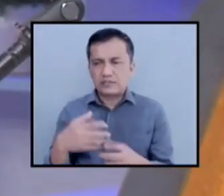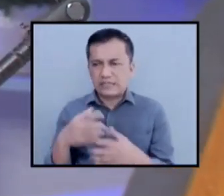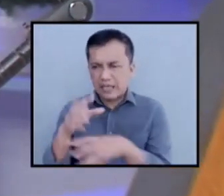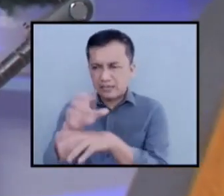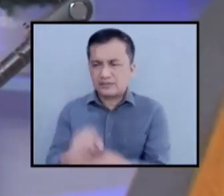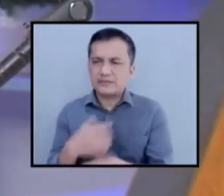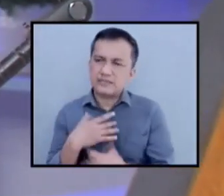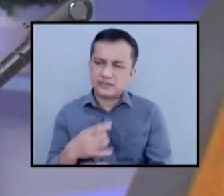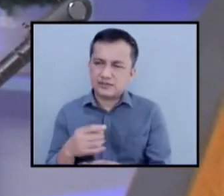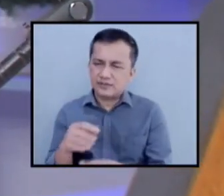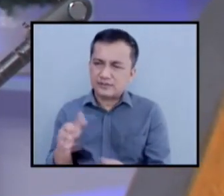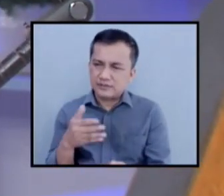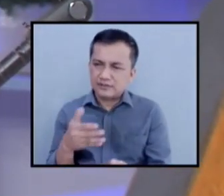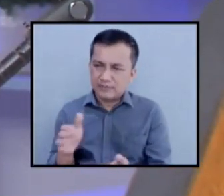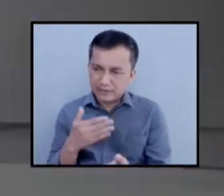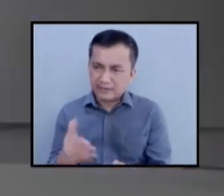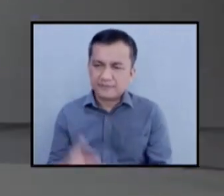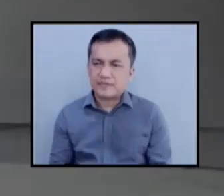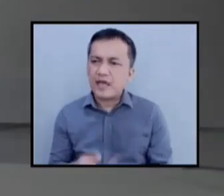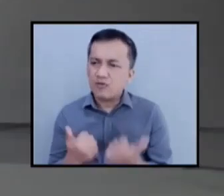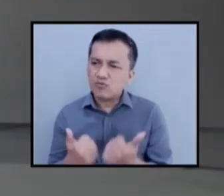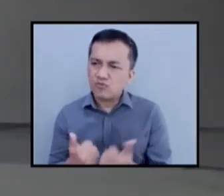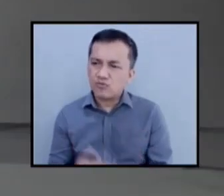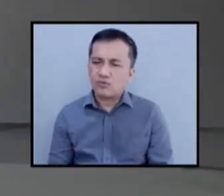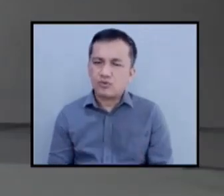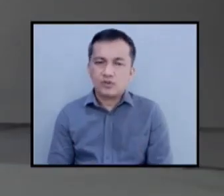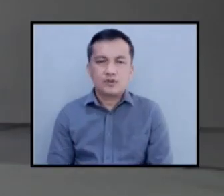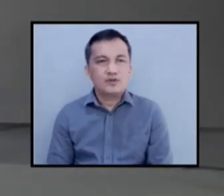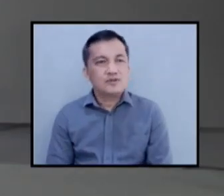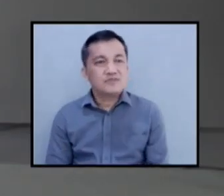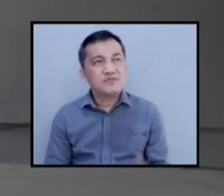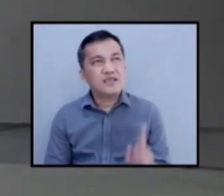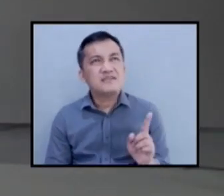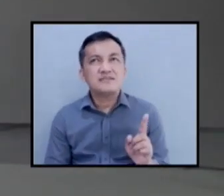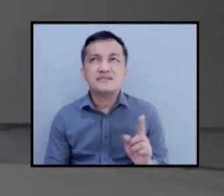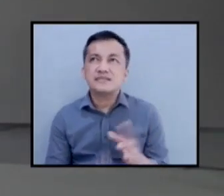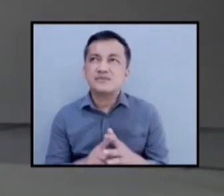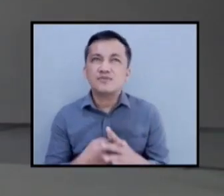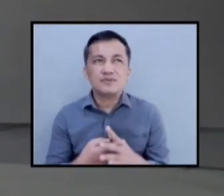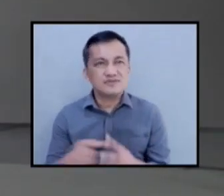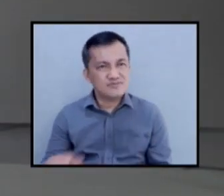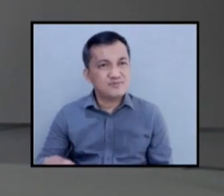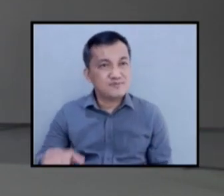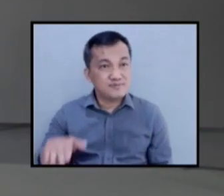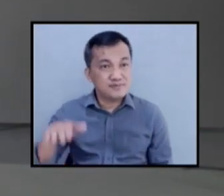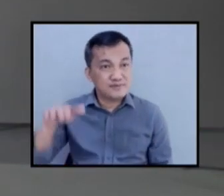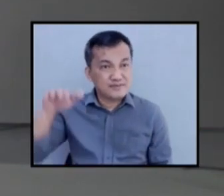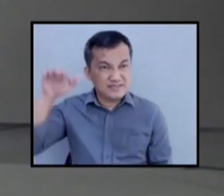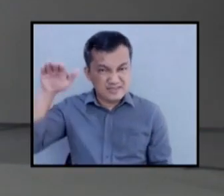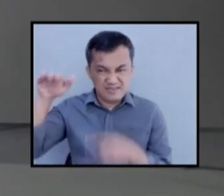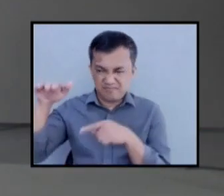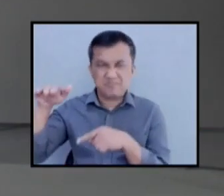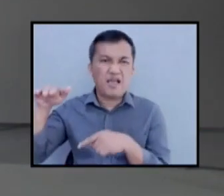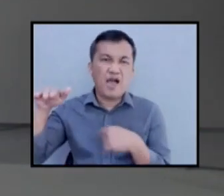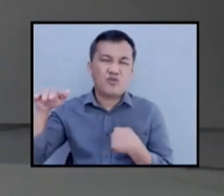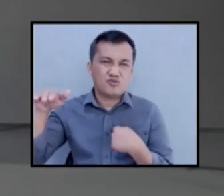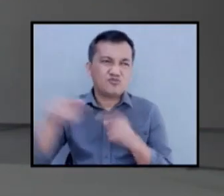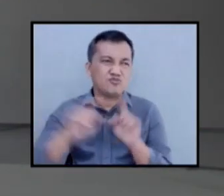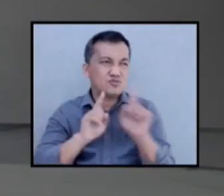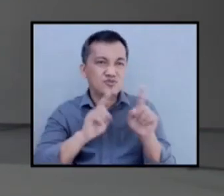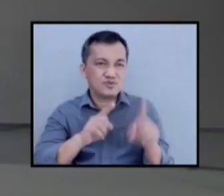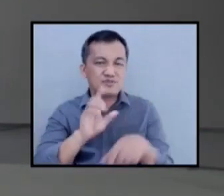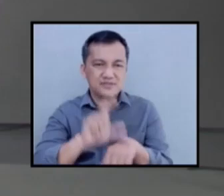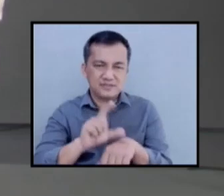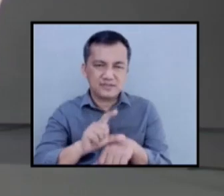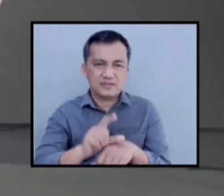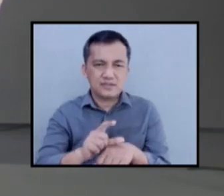yan? Nagsimula po siya nung nung bata pa po ako. So laking church din po kasi ako. Ah, I see. So yun po, nakakakanta po ako